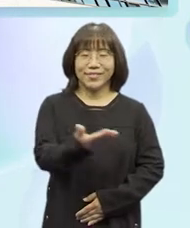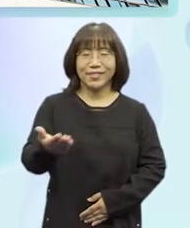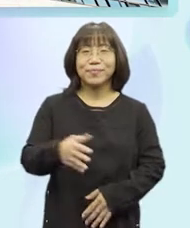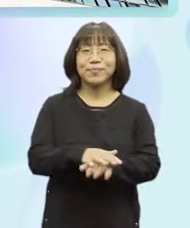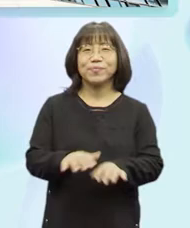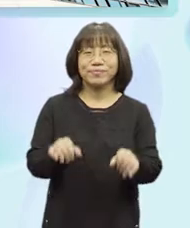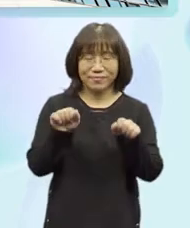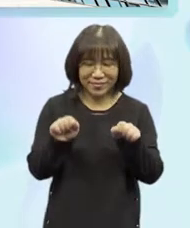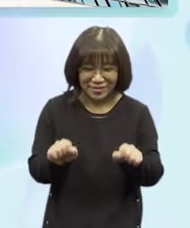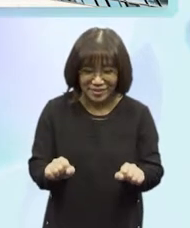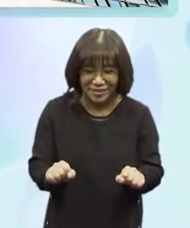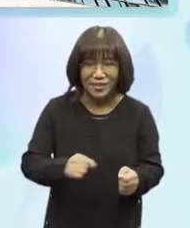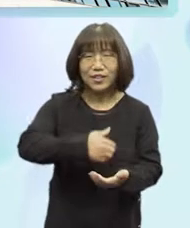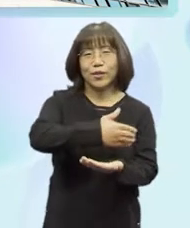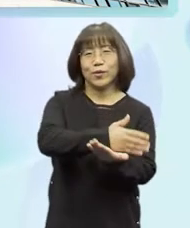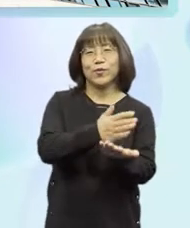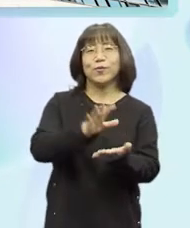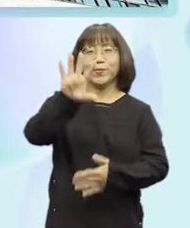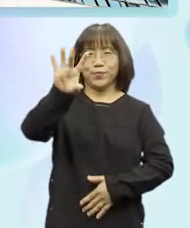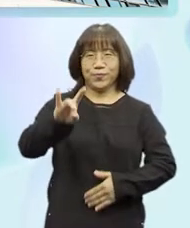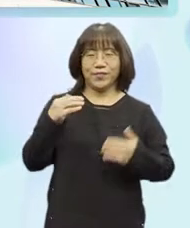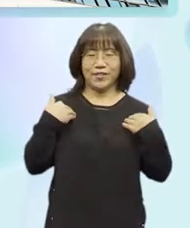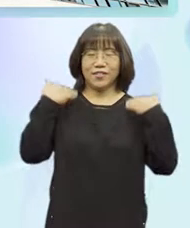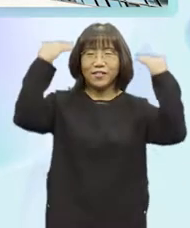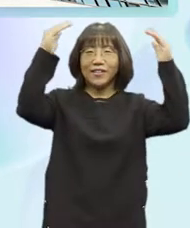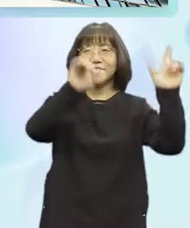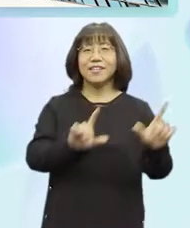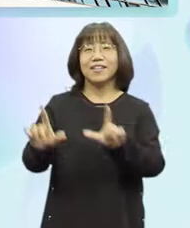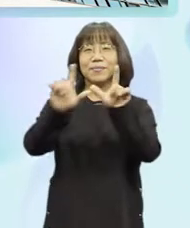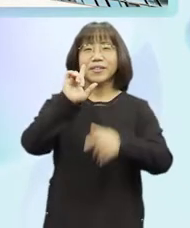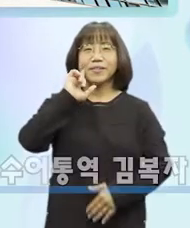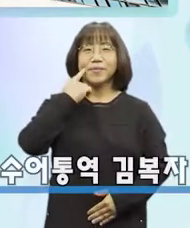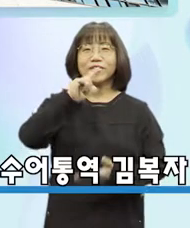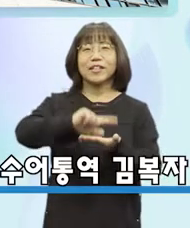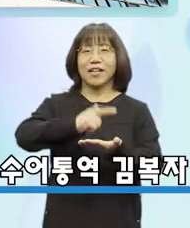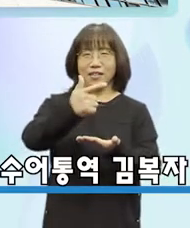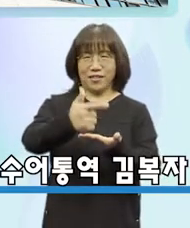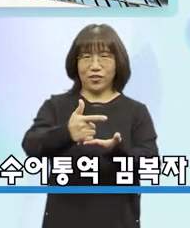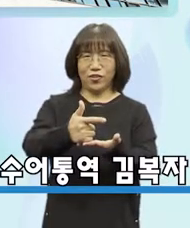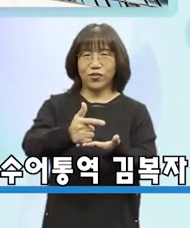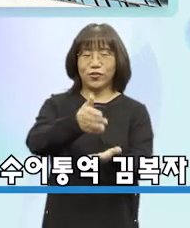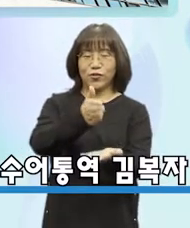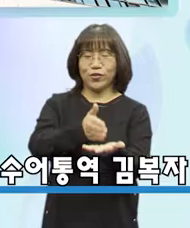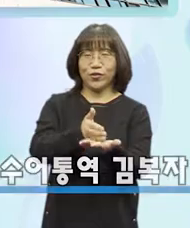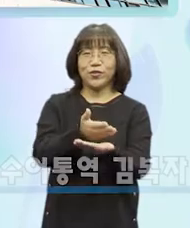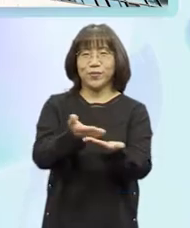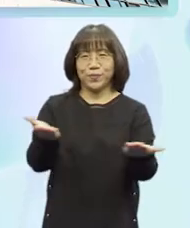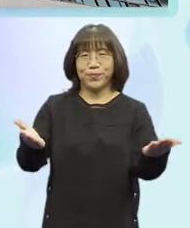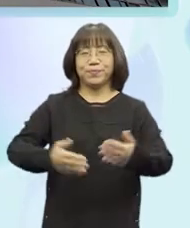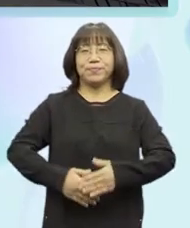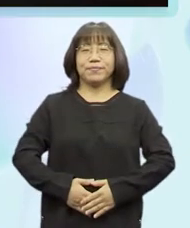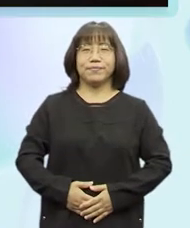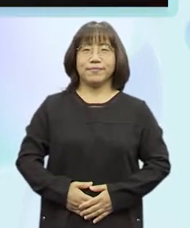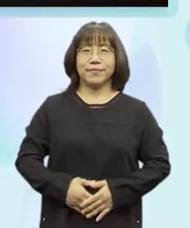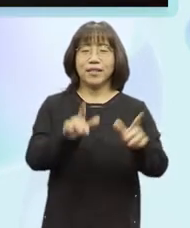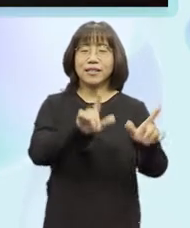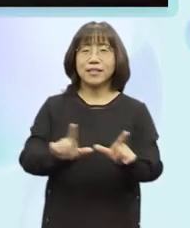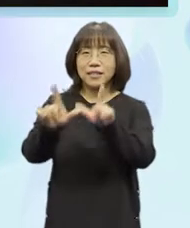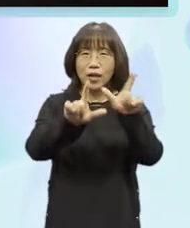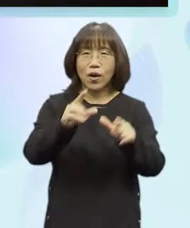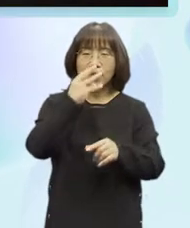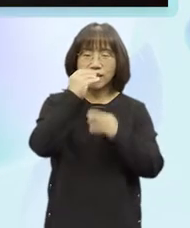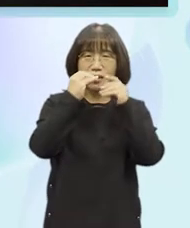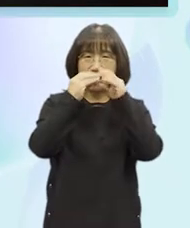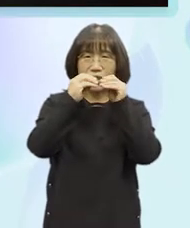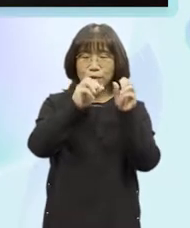구민 여러분 안녕하십니까? 조화로운 성장, 삶이 아름다운 강서, 아이강서TV 김민주입니다. 생활 쓰레기를